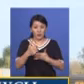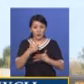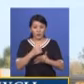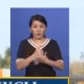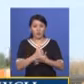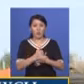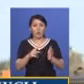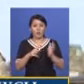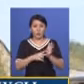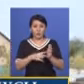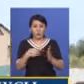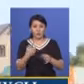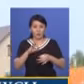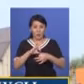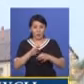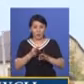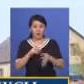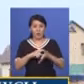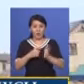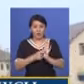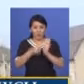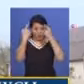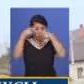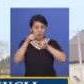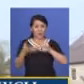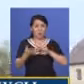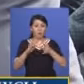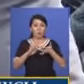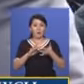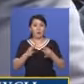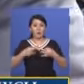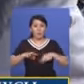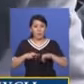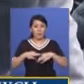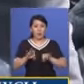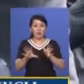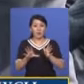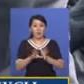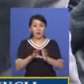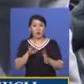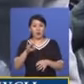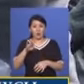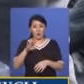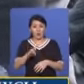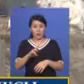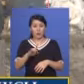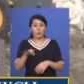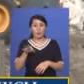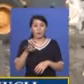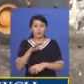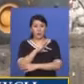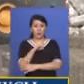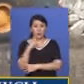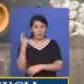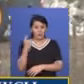ішінде 73 зертхана болады. Олар инженерия, цифрлық технологиялар, машина жасау, энергетика, радиотехника, агрономия, орман